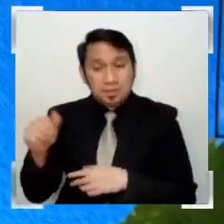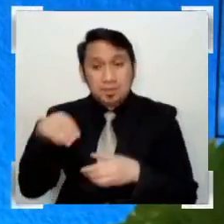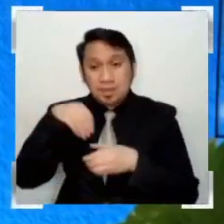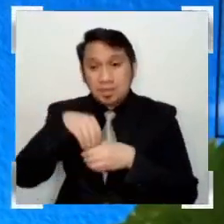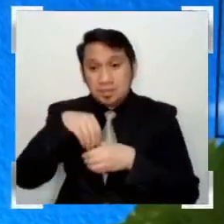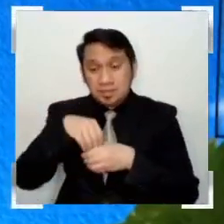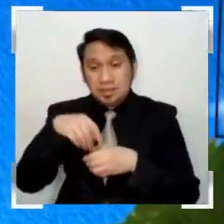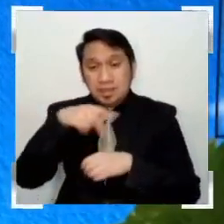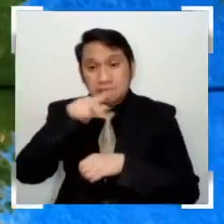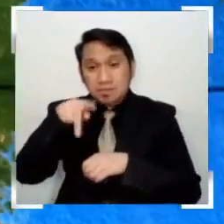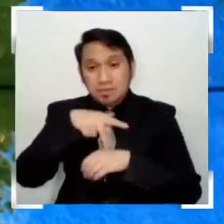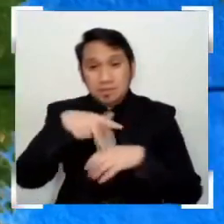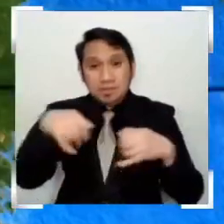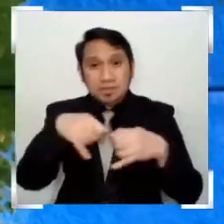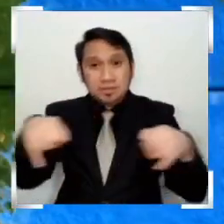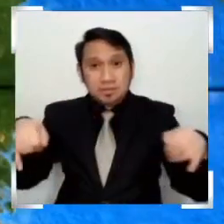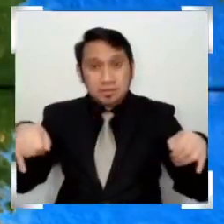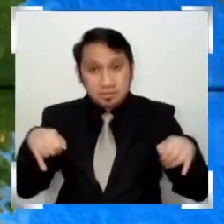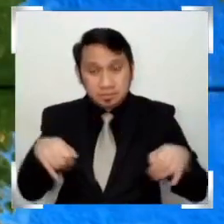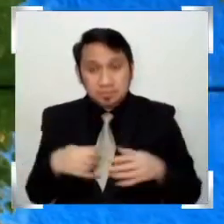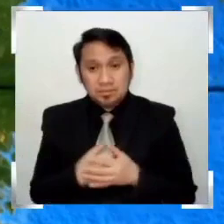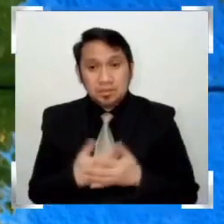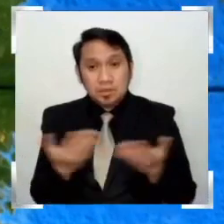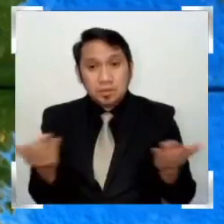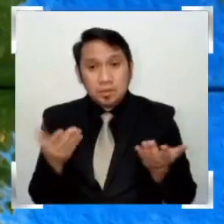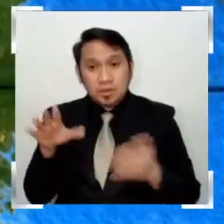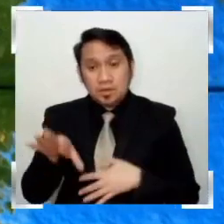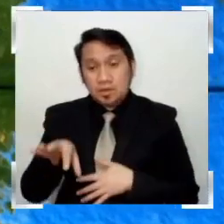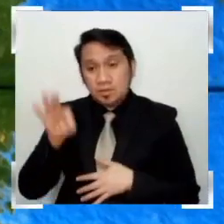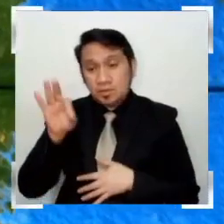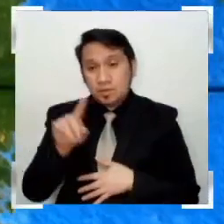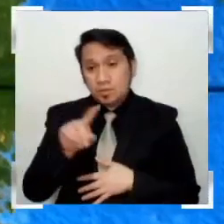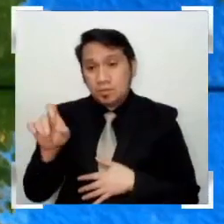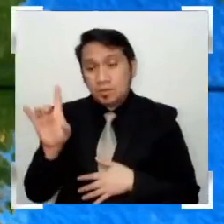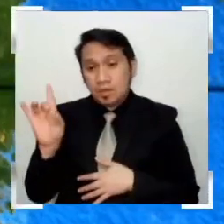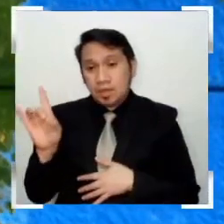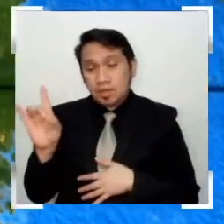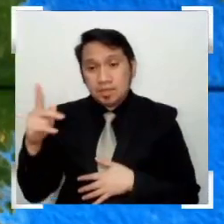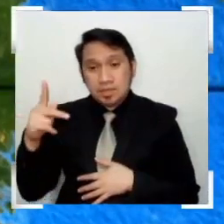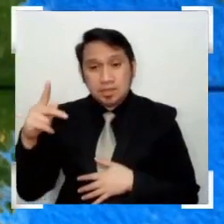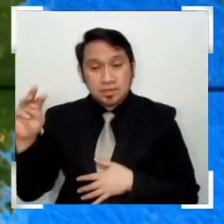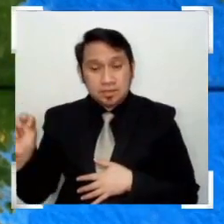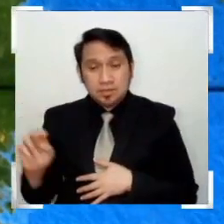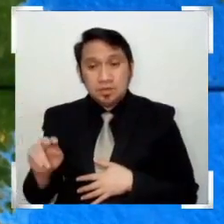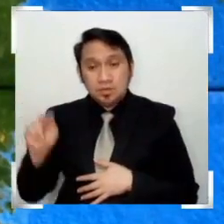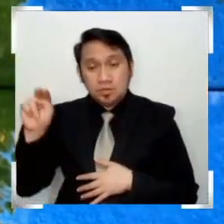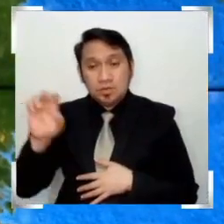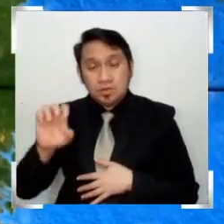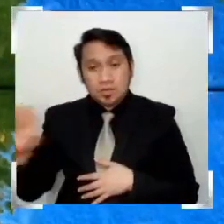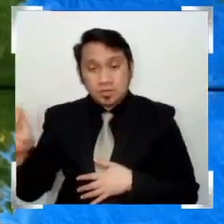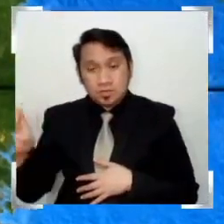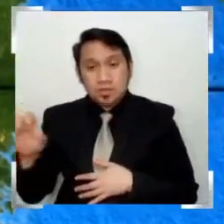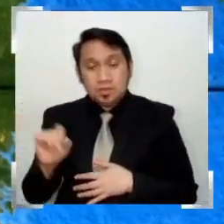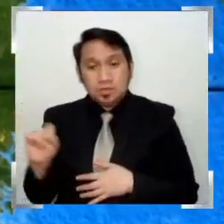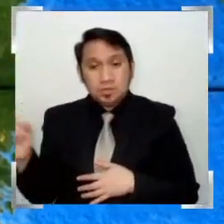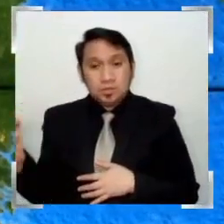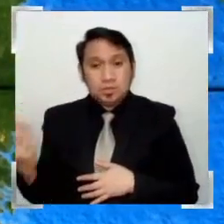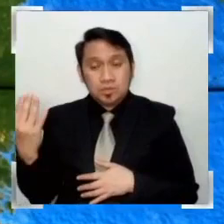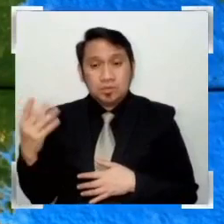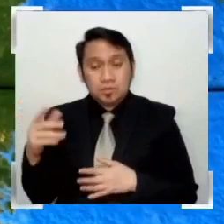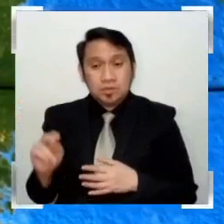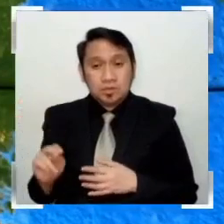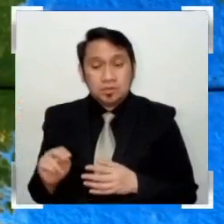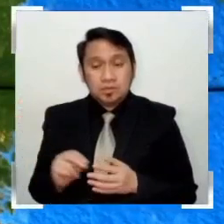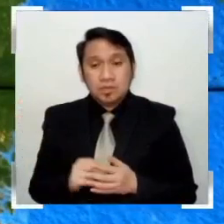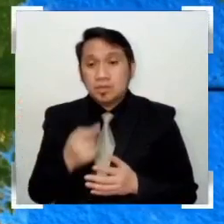of Responsibility. Huli itong namataan sa layong 180 kilometers east-northeast ng Surigao City, Surigao del Norte. Ayon